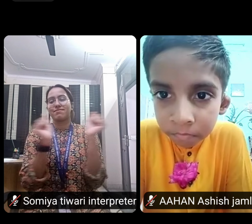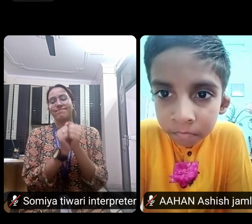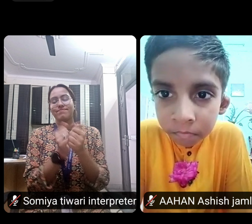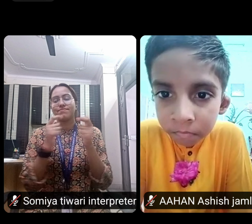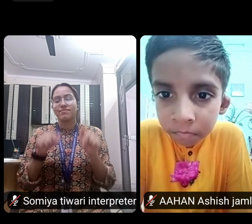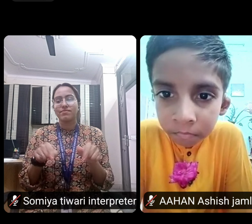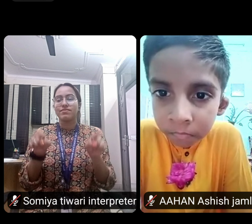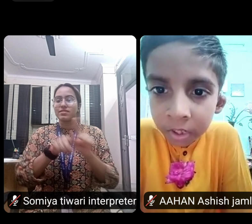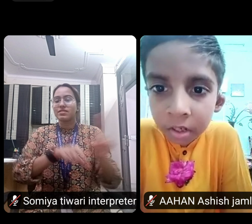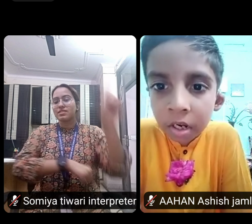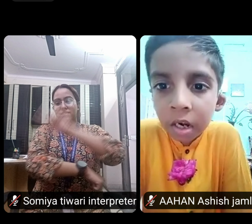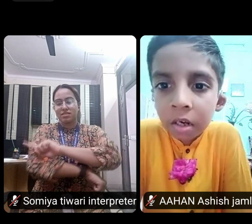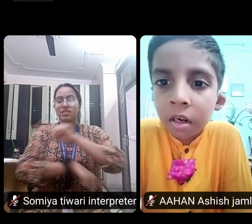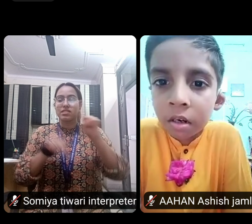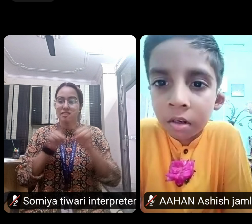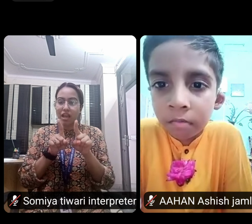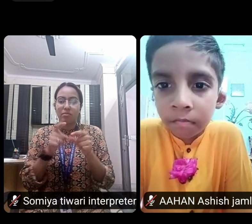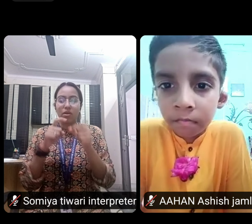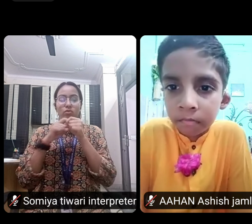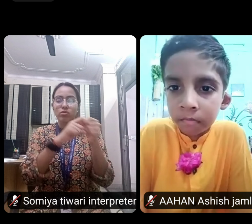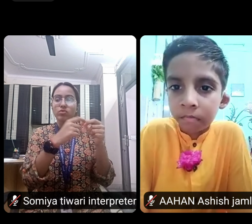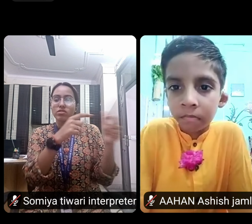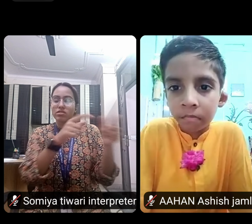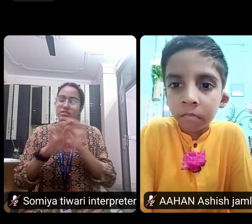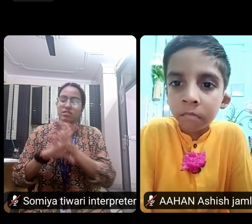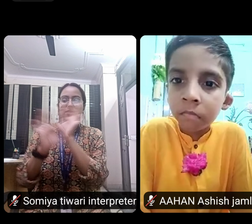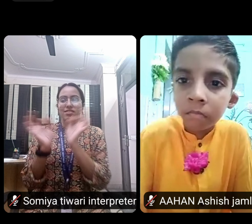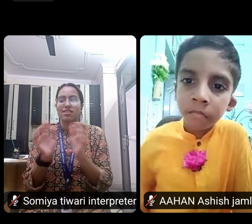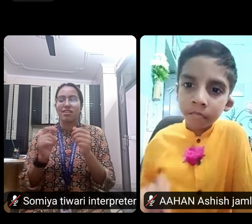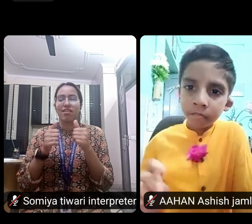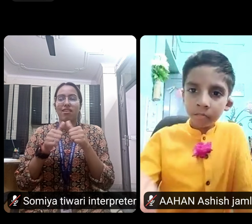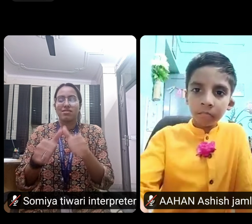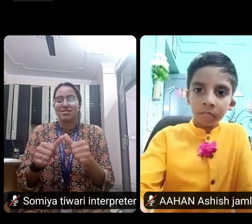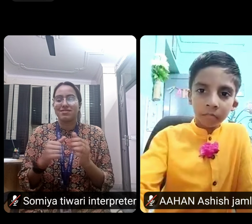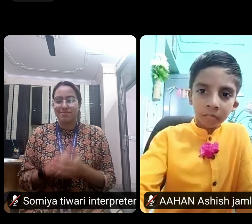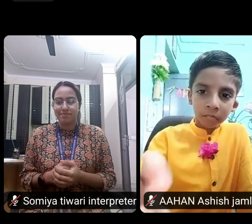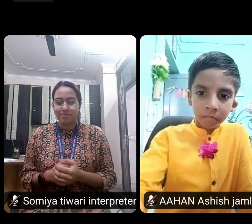पे और हमारे बहुत सारे सवालों का जवाब देने के लिए तैयार हैं। तो